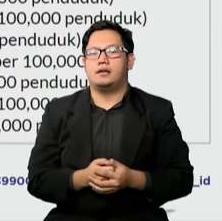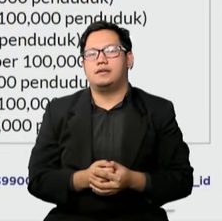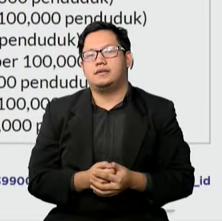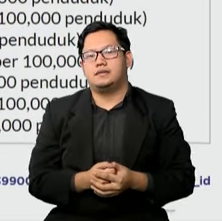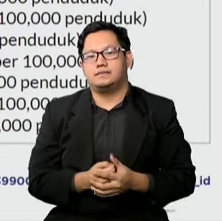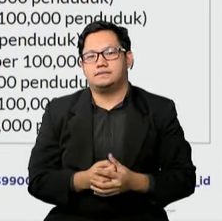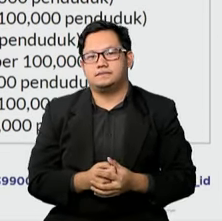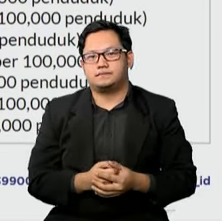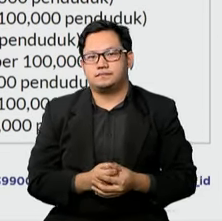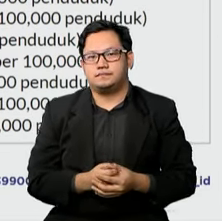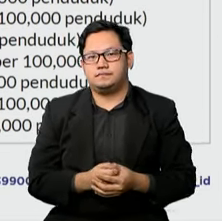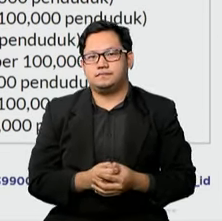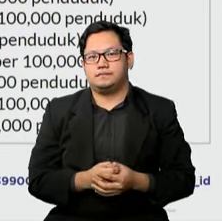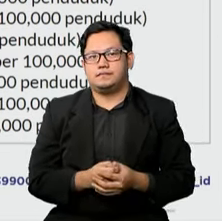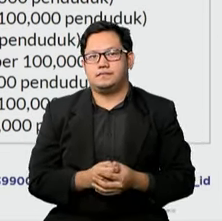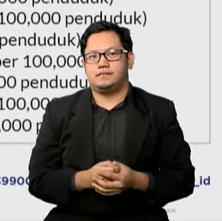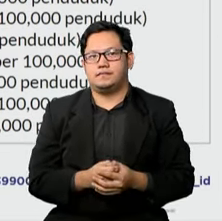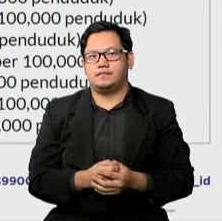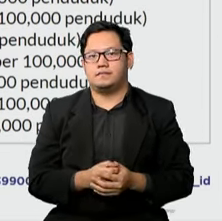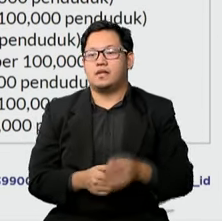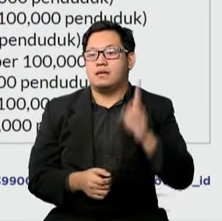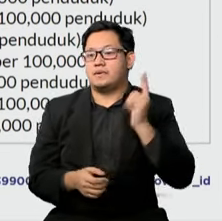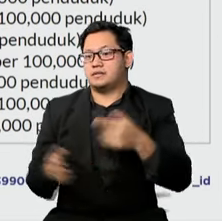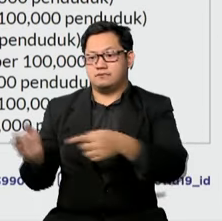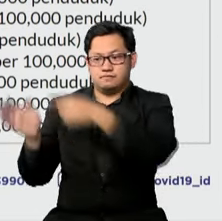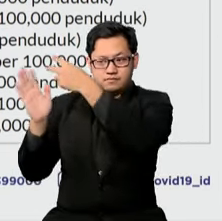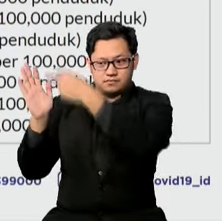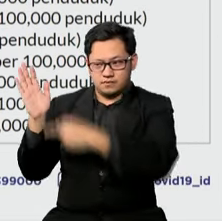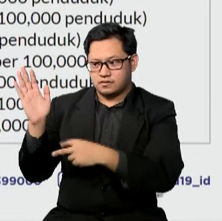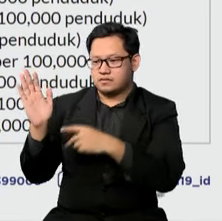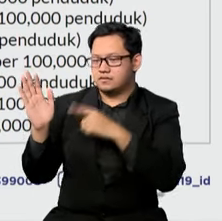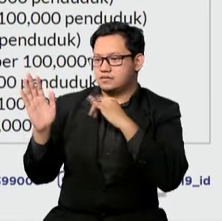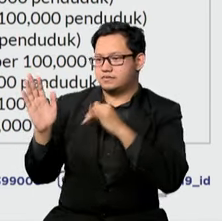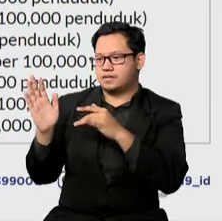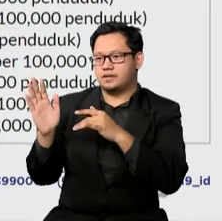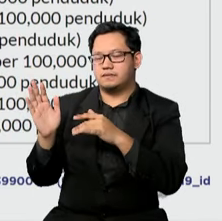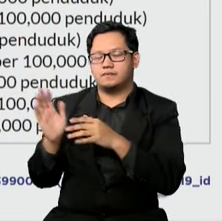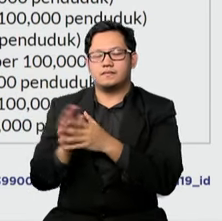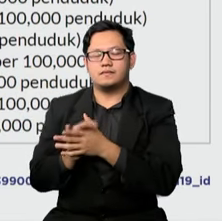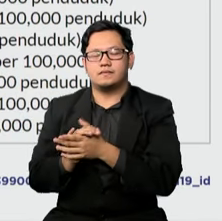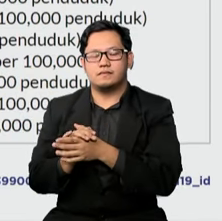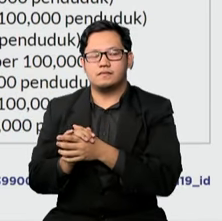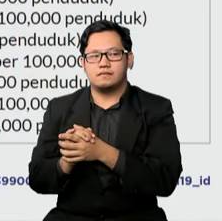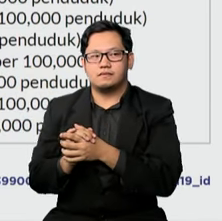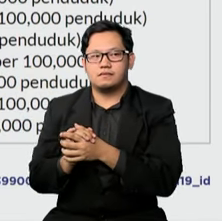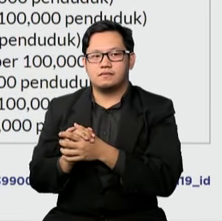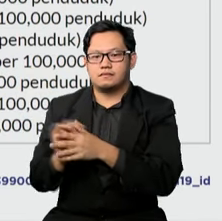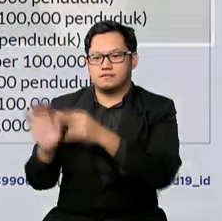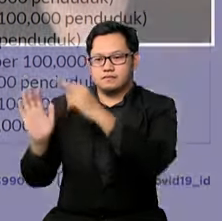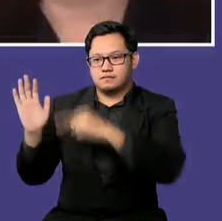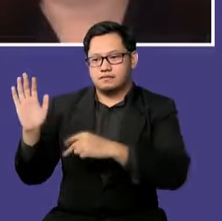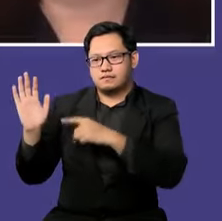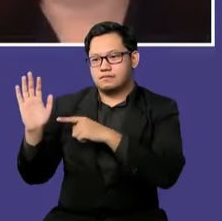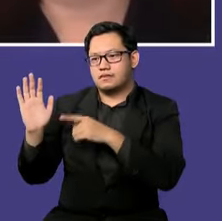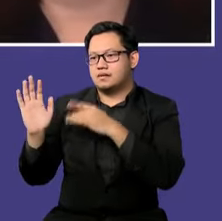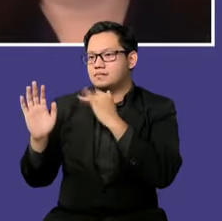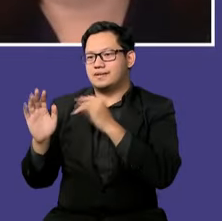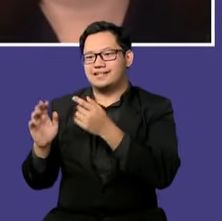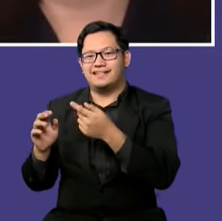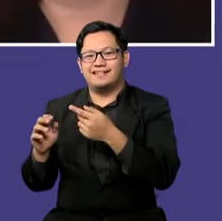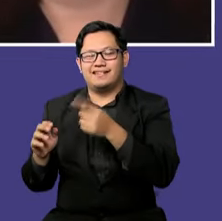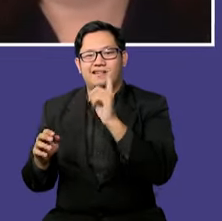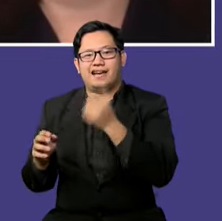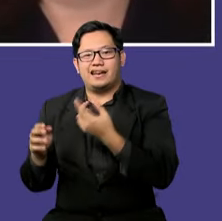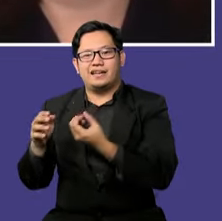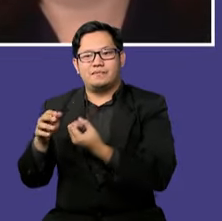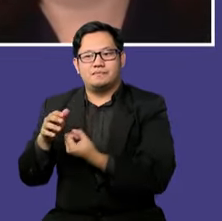514 kabupaten kota tentunya angka kematian ini juga bikin blunder dong bahan sendiri loh dan ini bikin banyak masalah lain